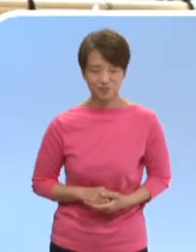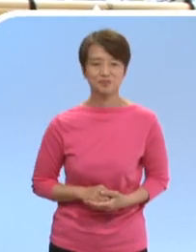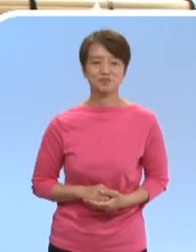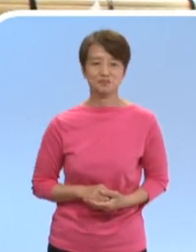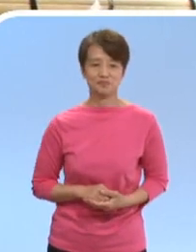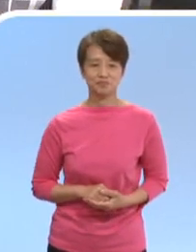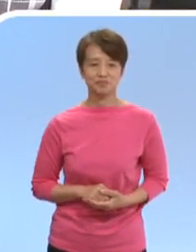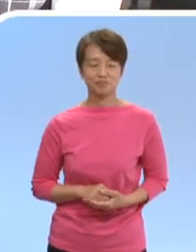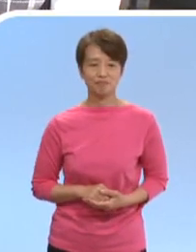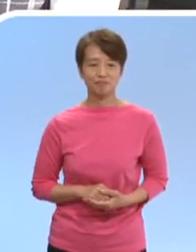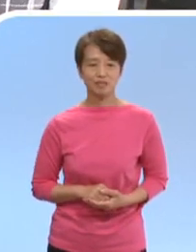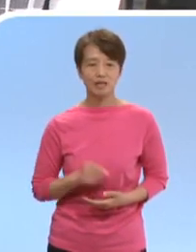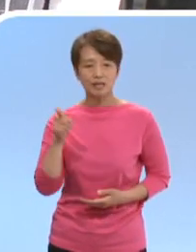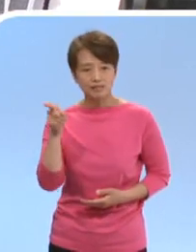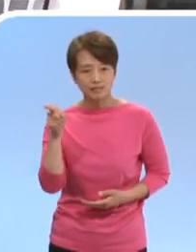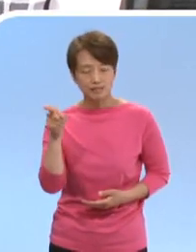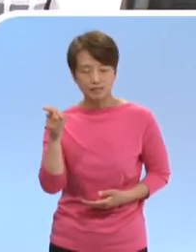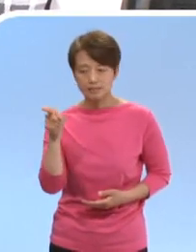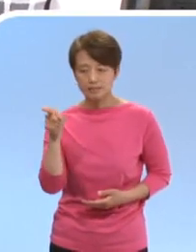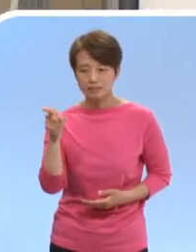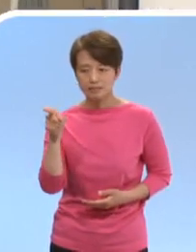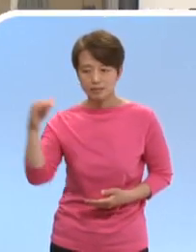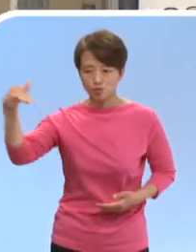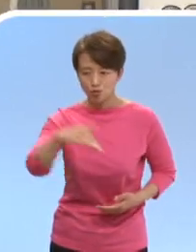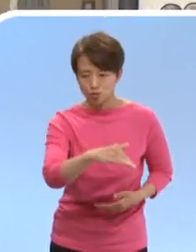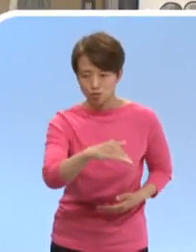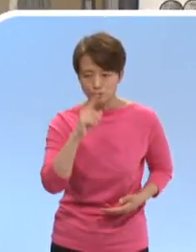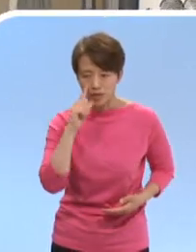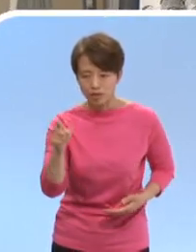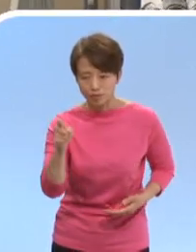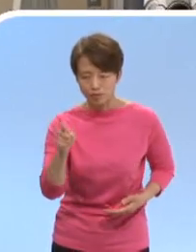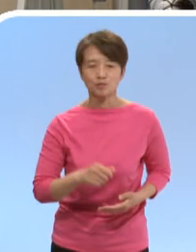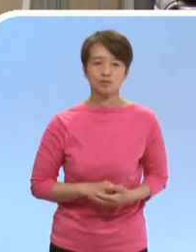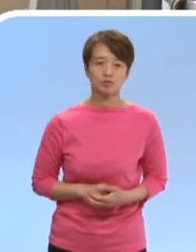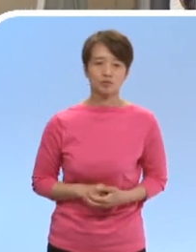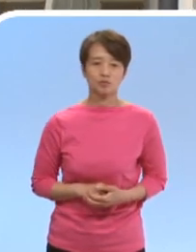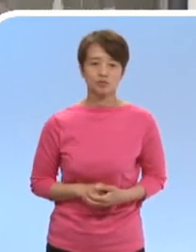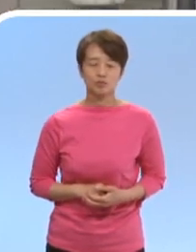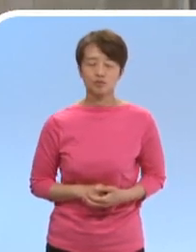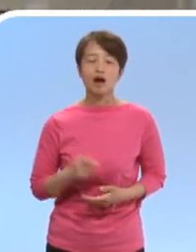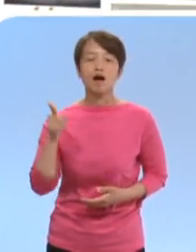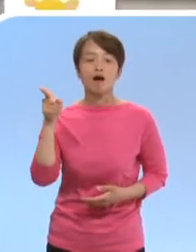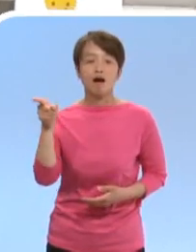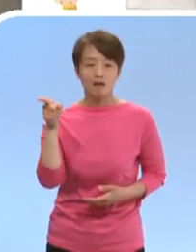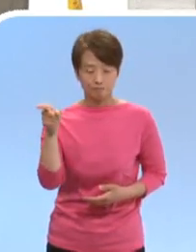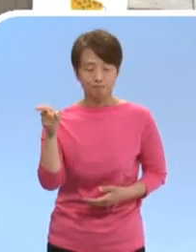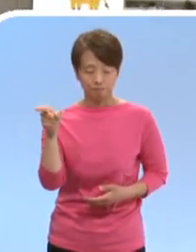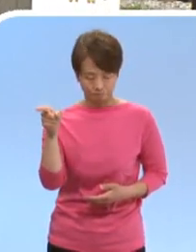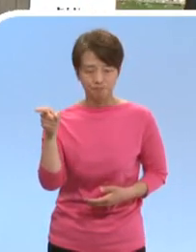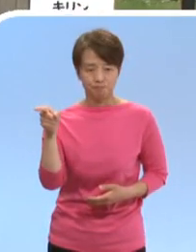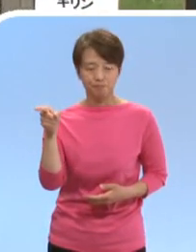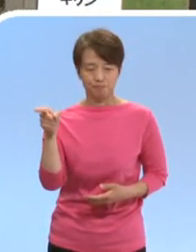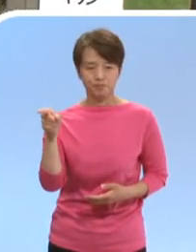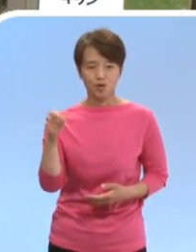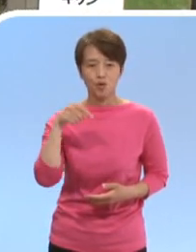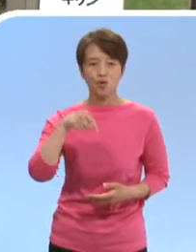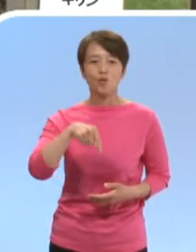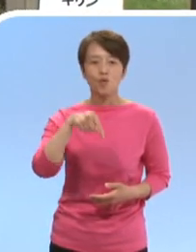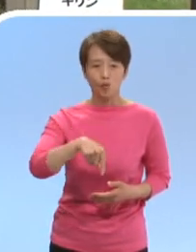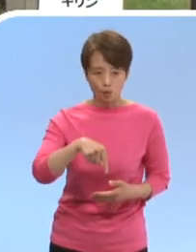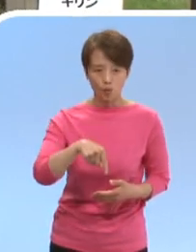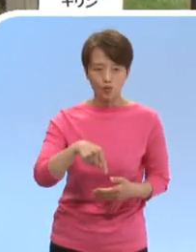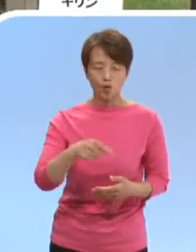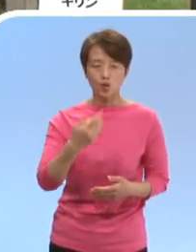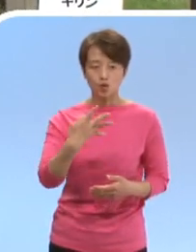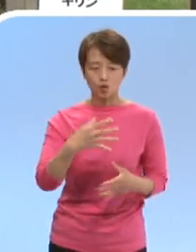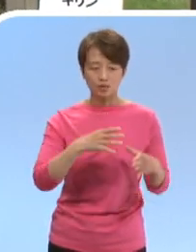よ、うん。 あっちにはなんか本格的な流しそうめんも見えてるんですけど、 はい、あちらね、スライダーそうめん流しと言いまして、こちらの中